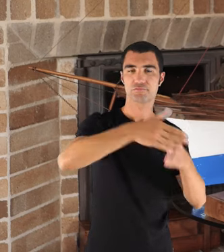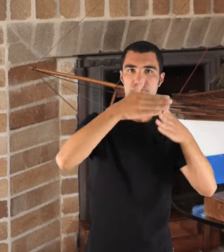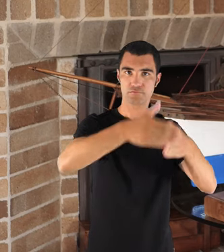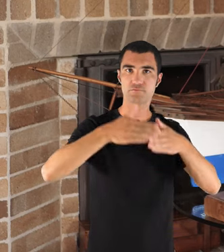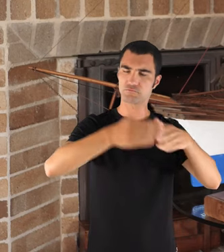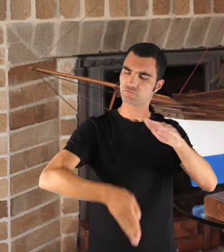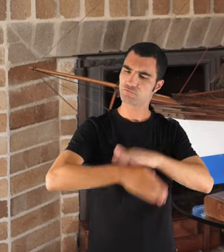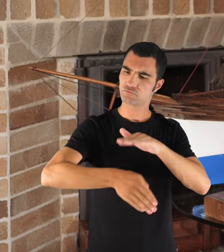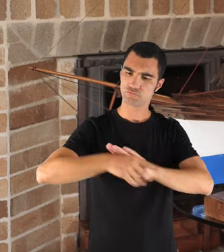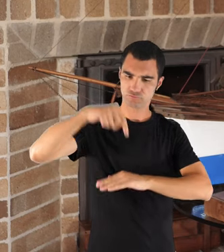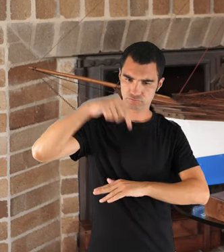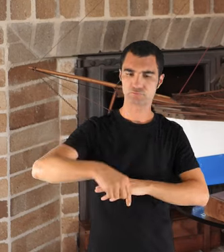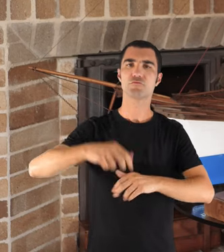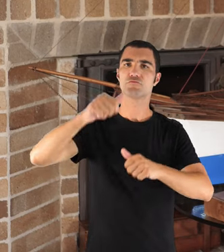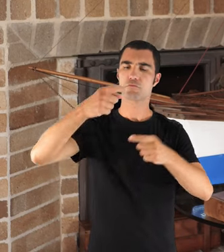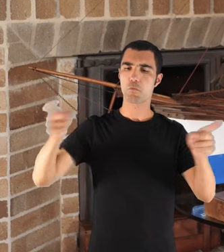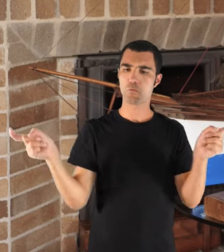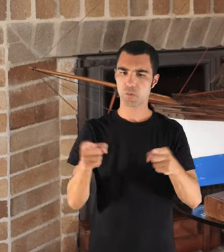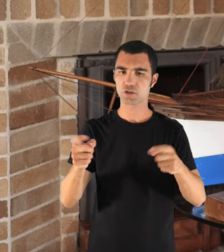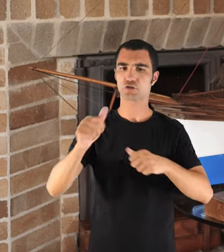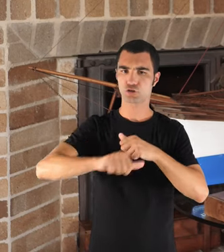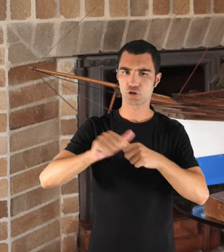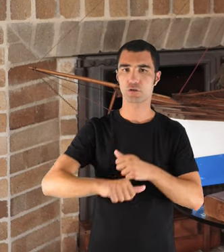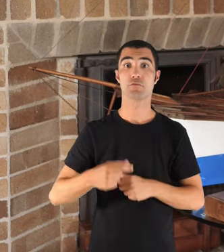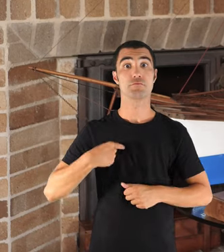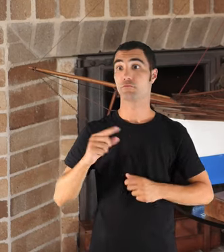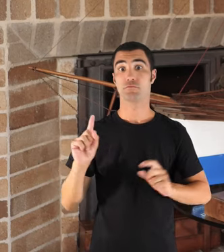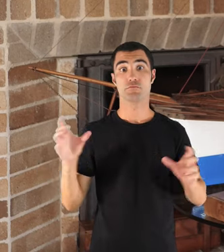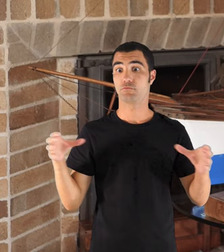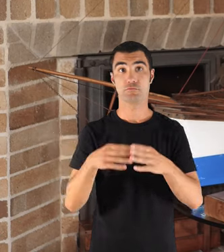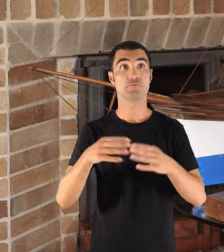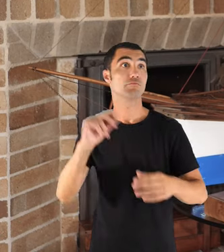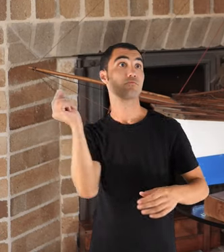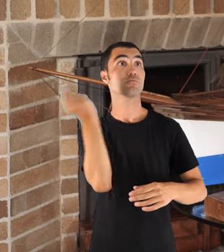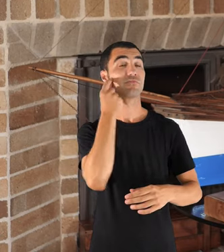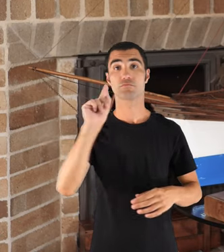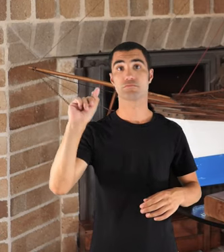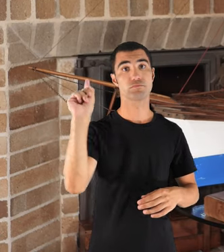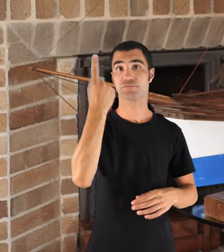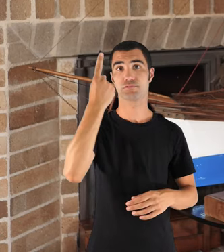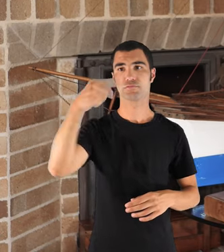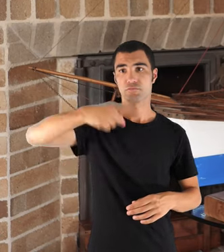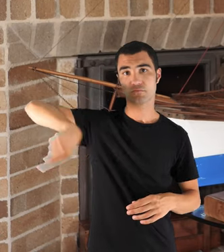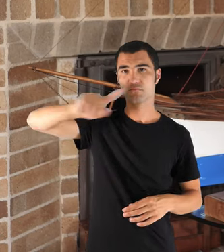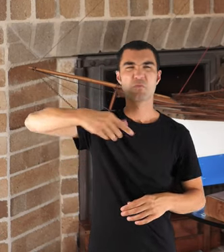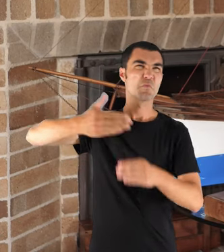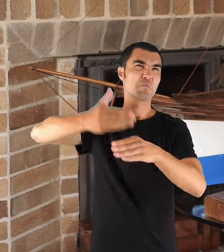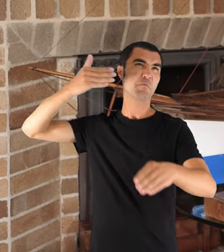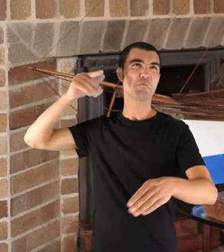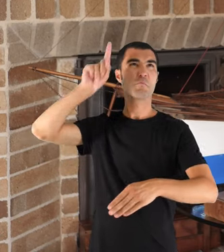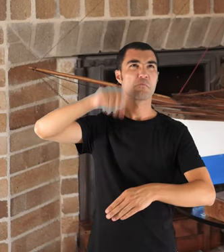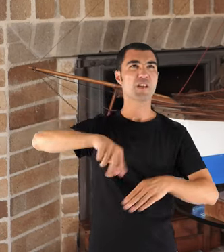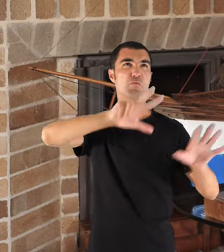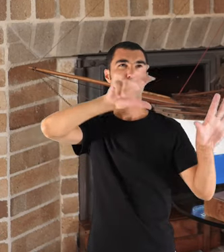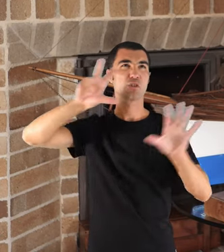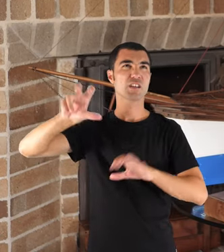Sóller, precisament. Els primers que se coneixen aquí són d'antes de